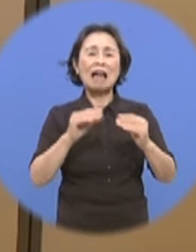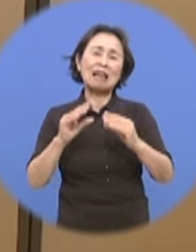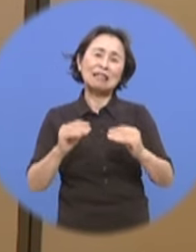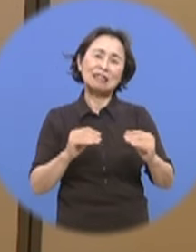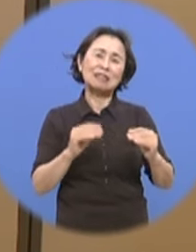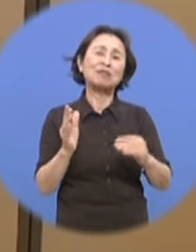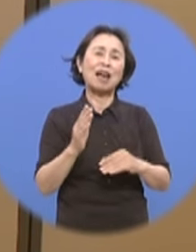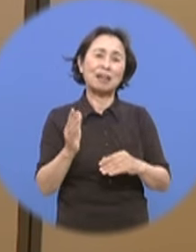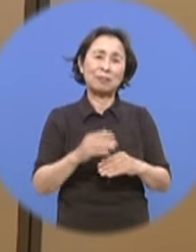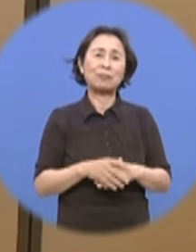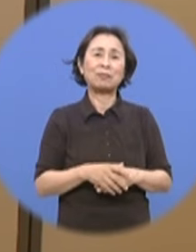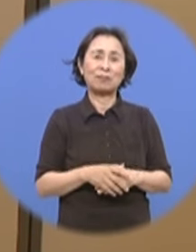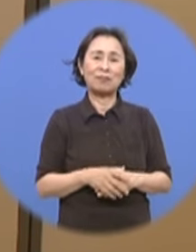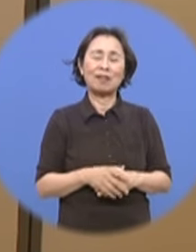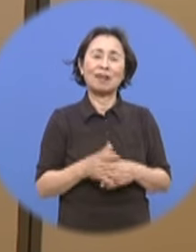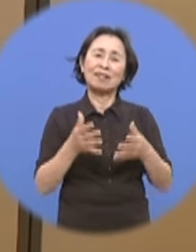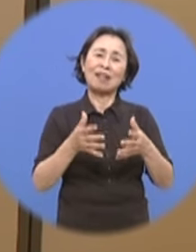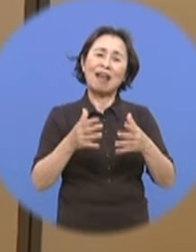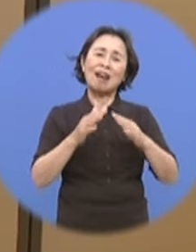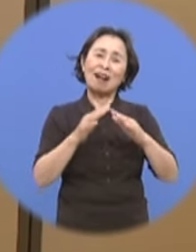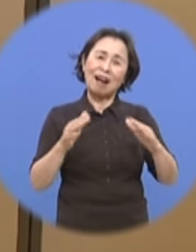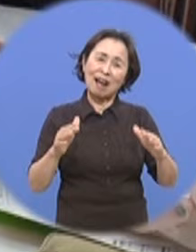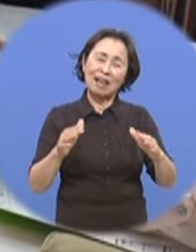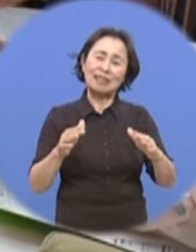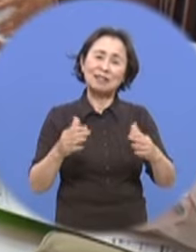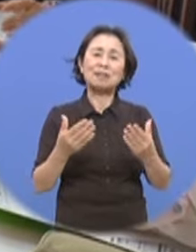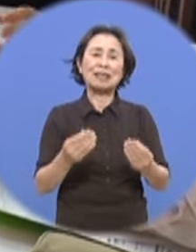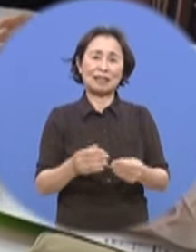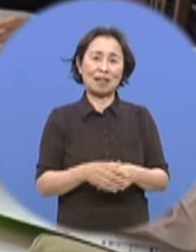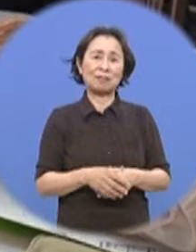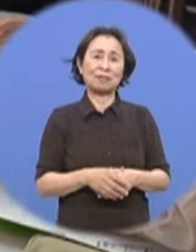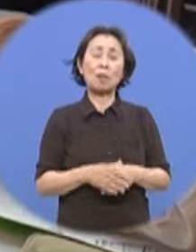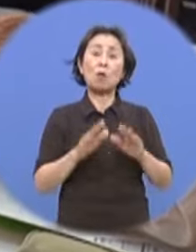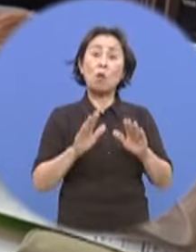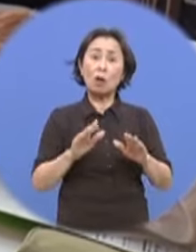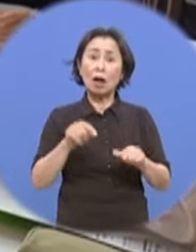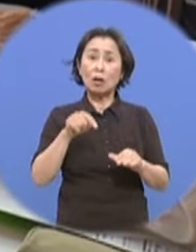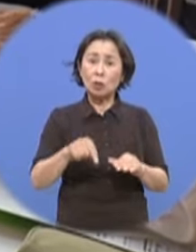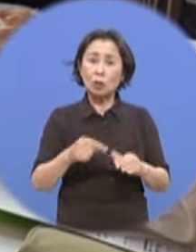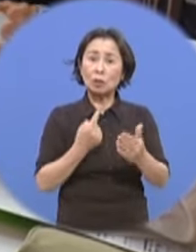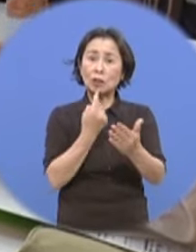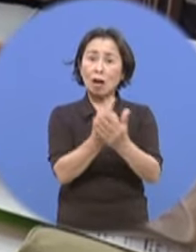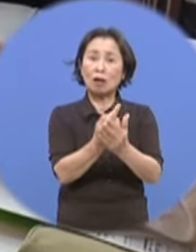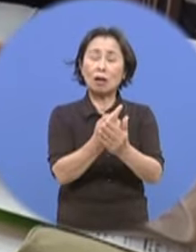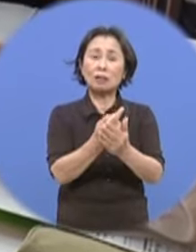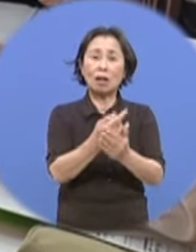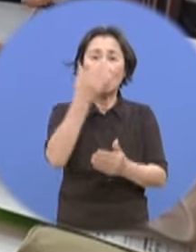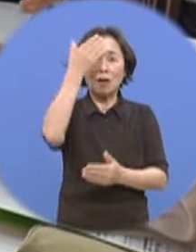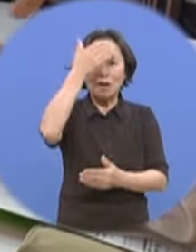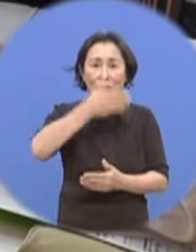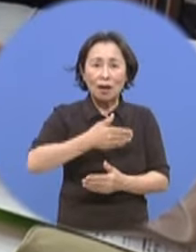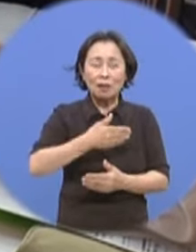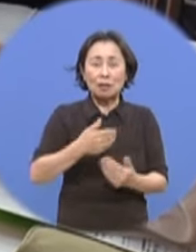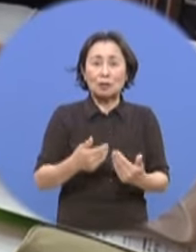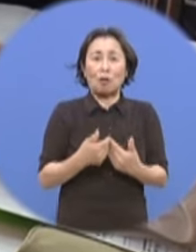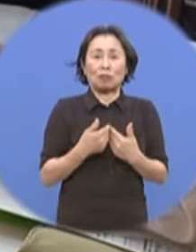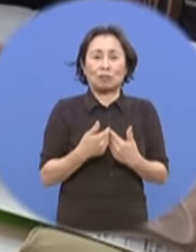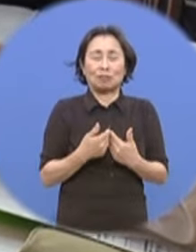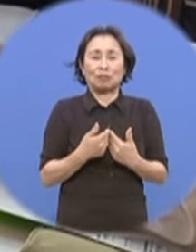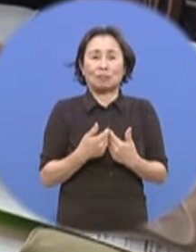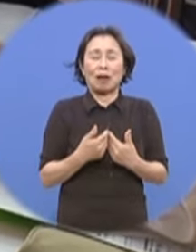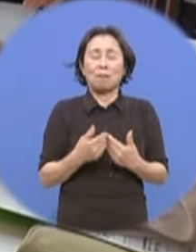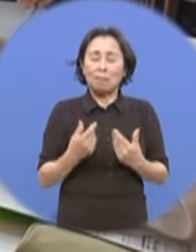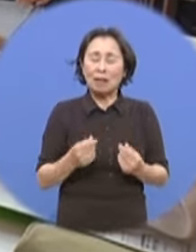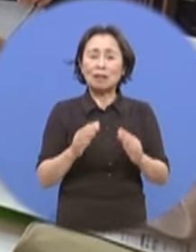っっていうか打段階程度のお話させてもらってて今回ここへ来てもう本当に結構衝撃受けまして子供たち